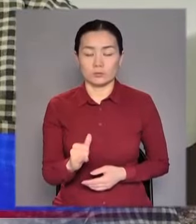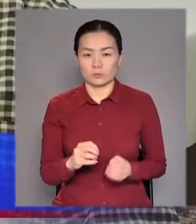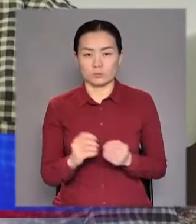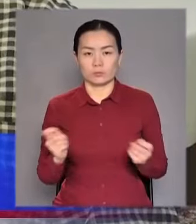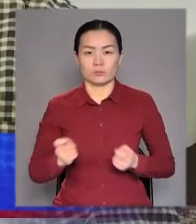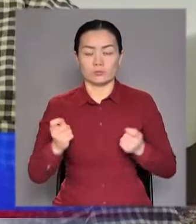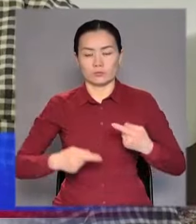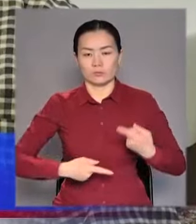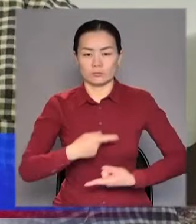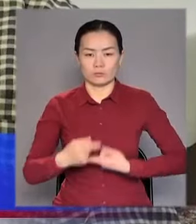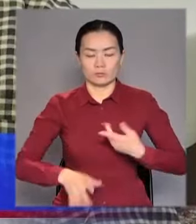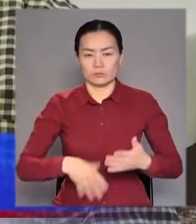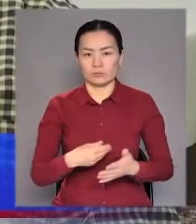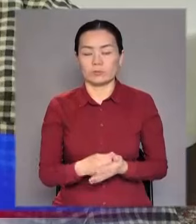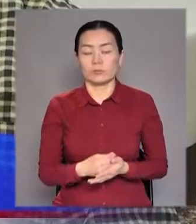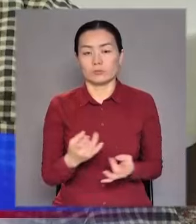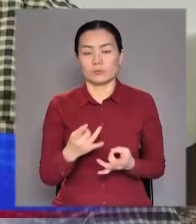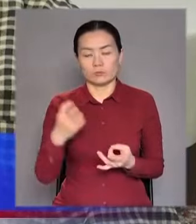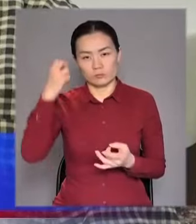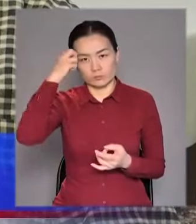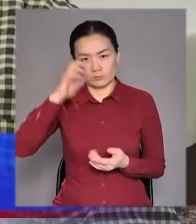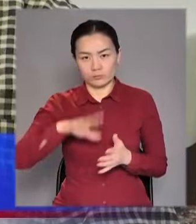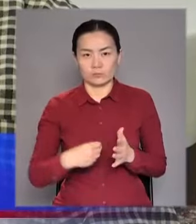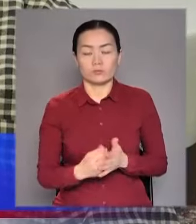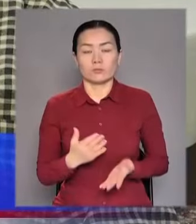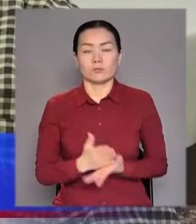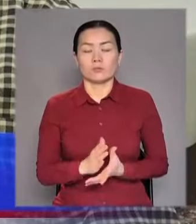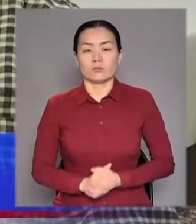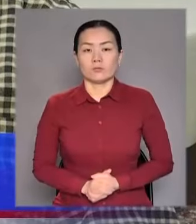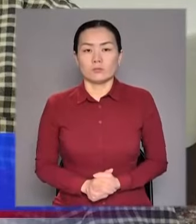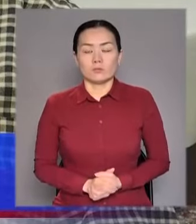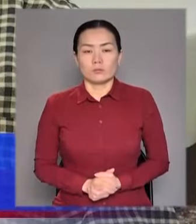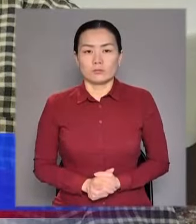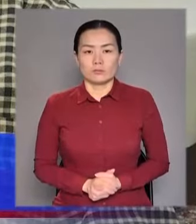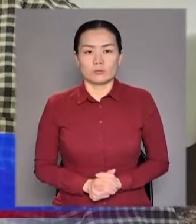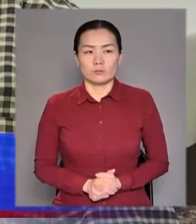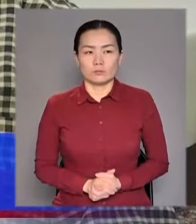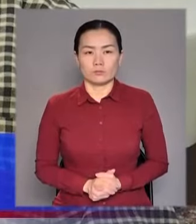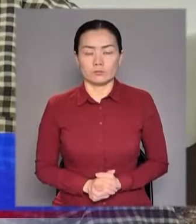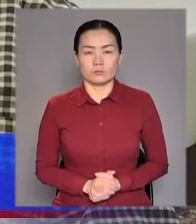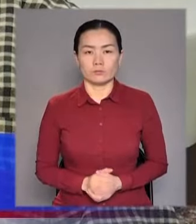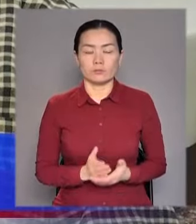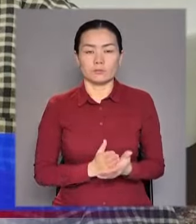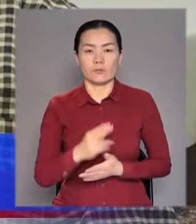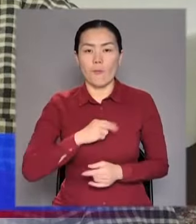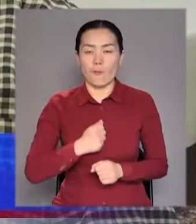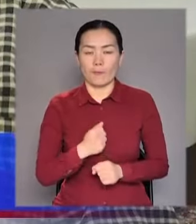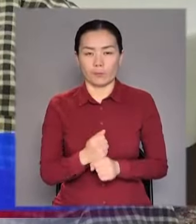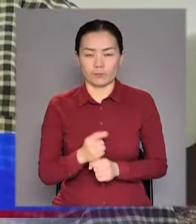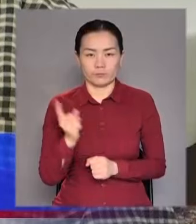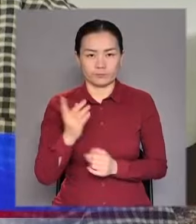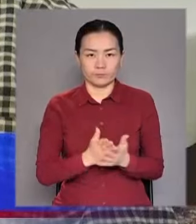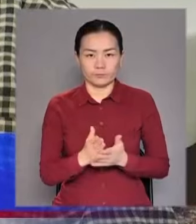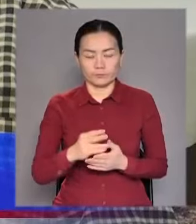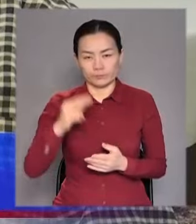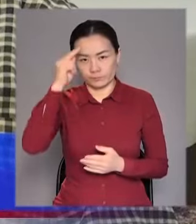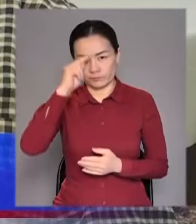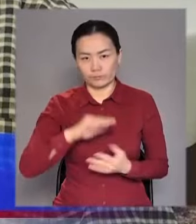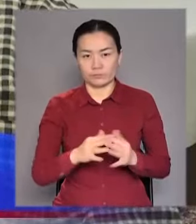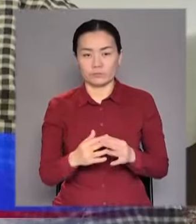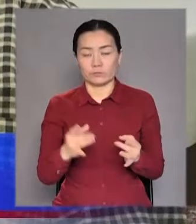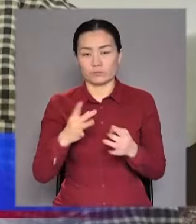осыны қалыптасып қалған мерекесі. Бұл кеше тіпті қылышынан қан тамған Қызыл империяның кезінде де біздің